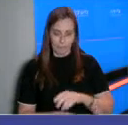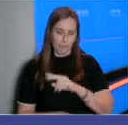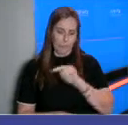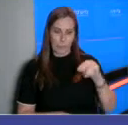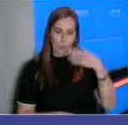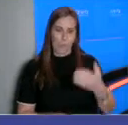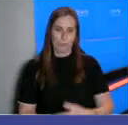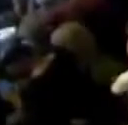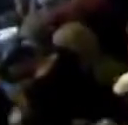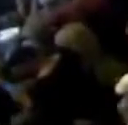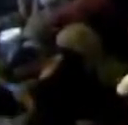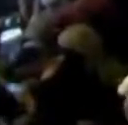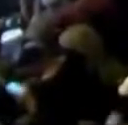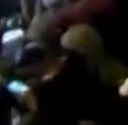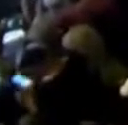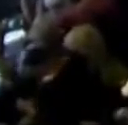מעברון ולאייטם הבא.